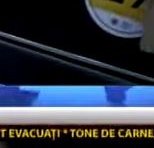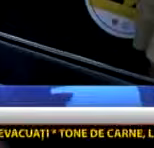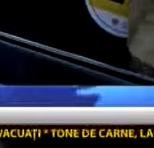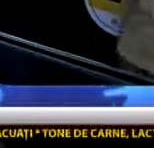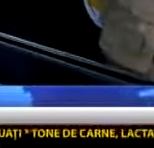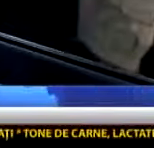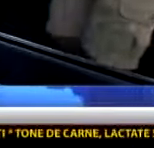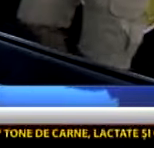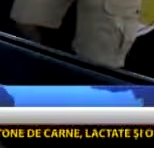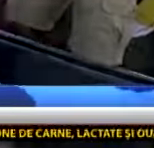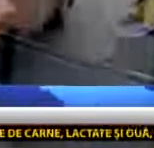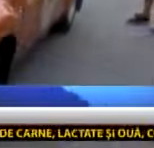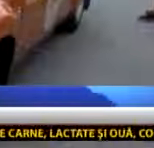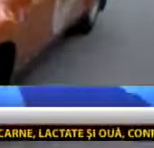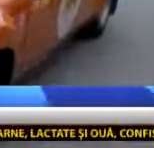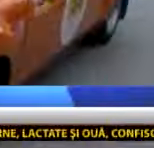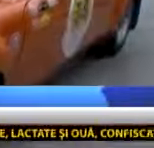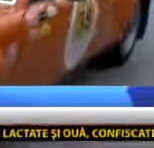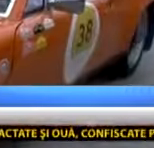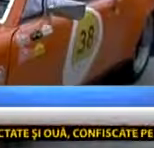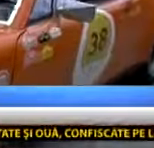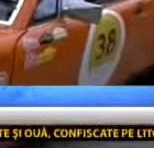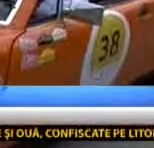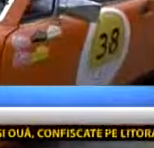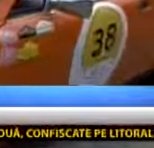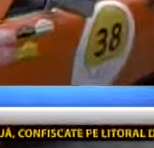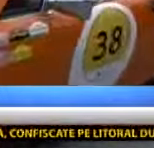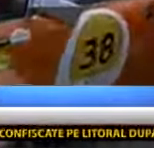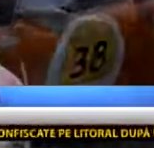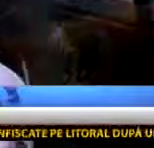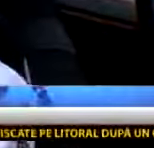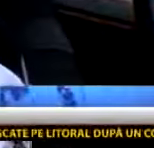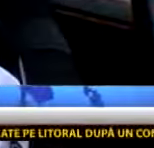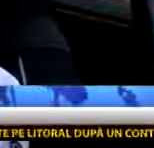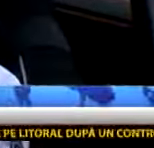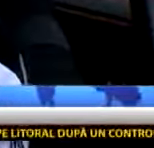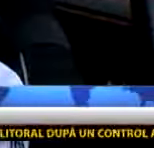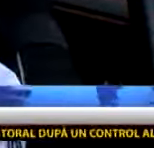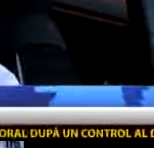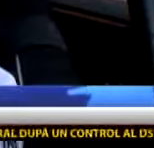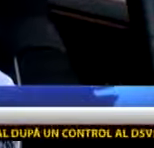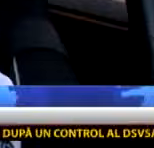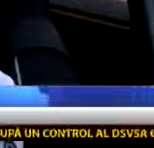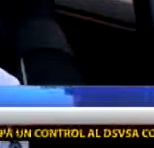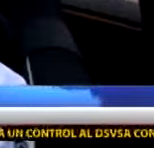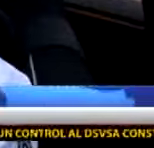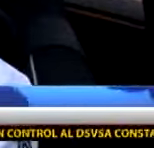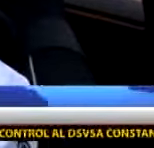Hongrie, c'était très calme, très plat. C'est une Porsche 914 6 cylindres, une de